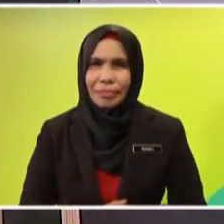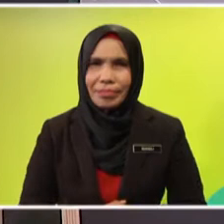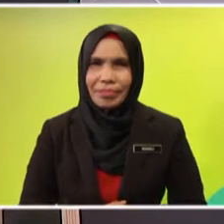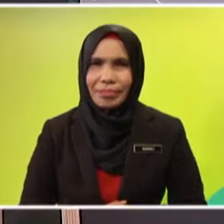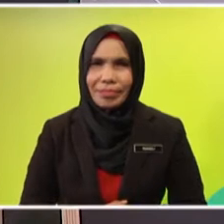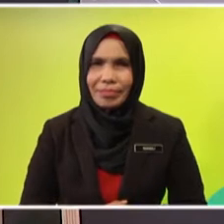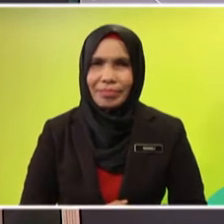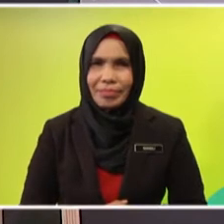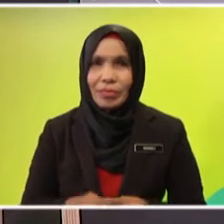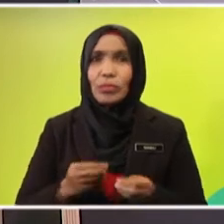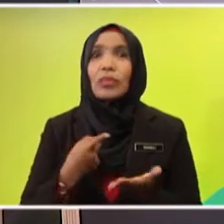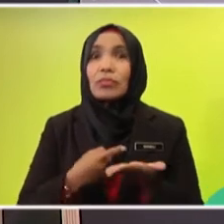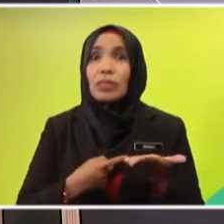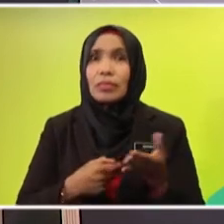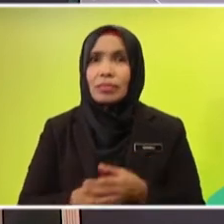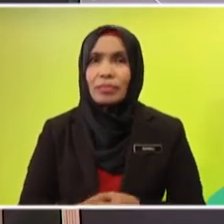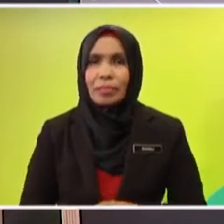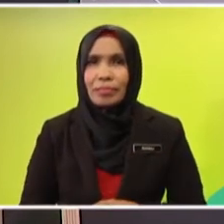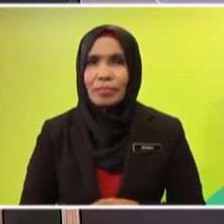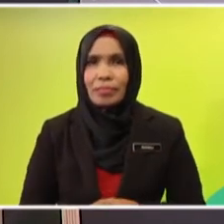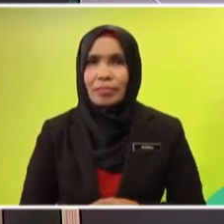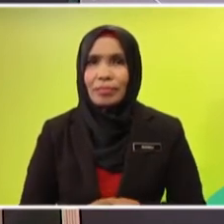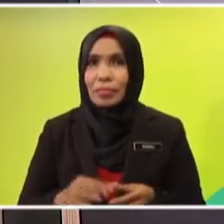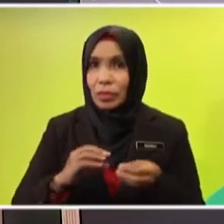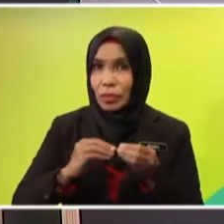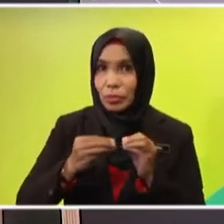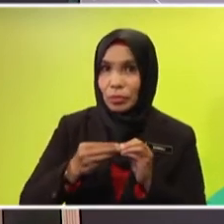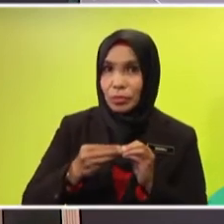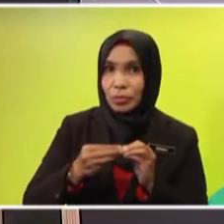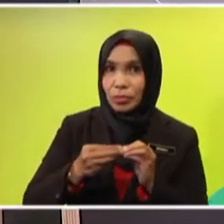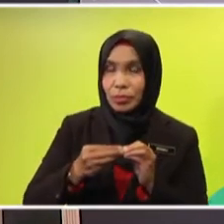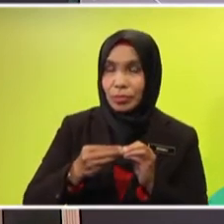ini Israel ini adalah nomor